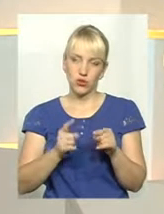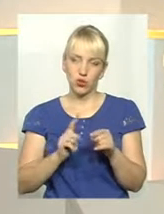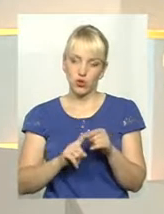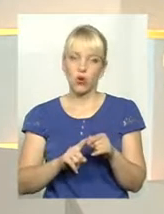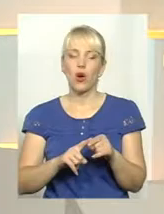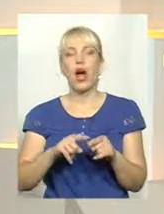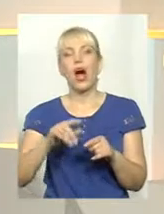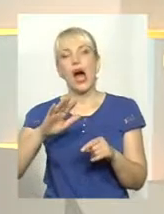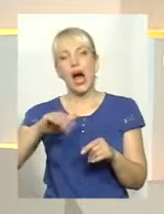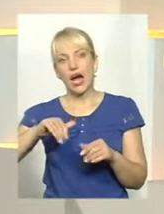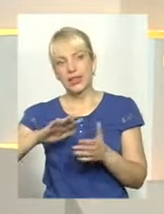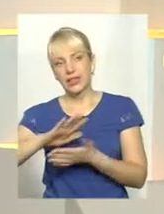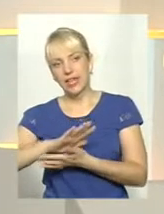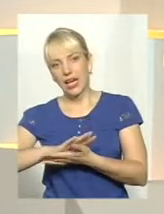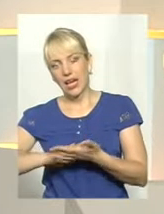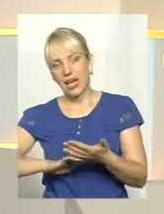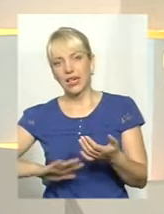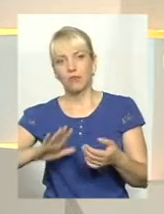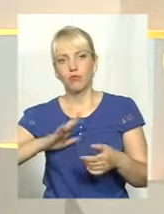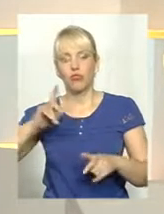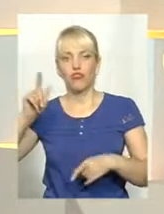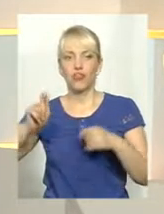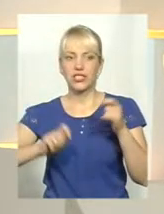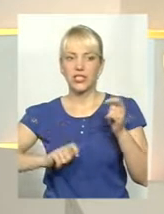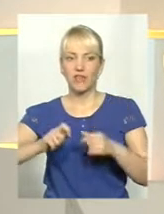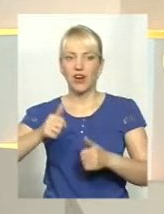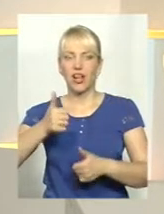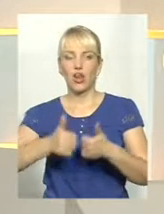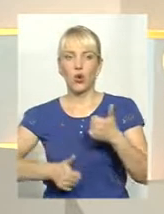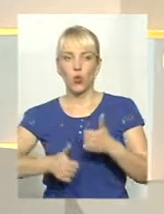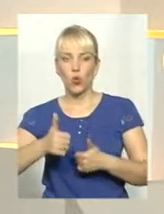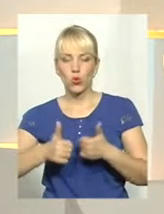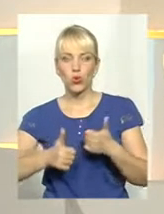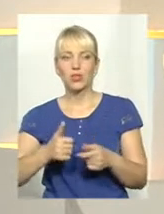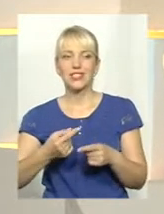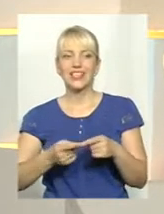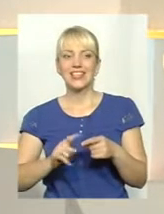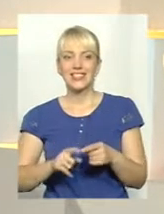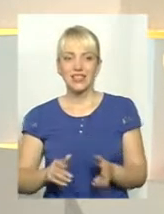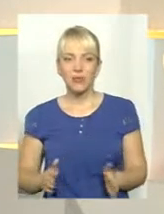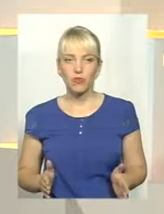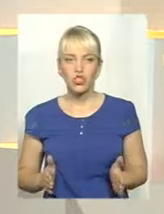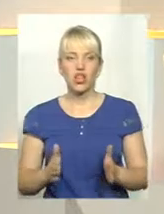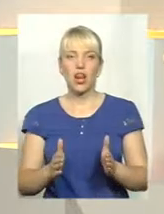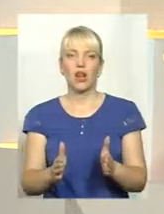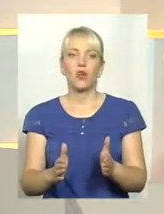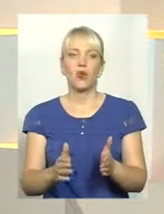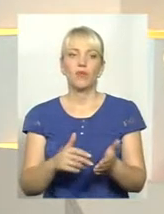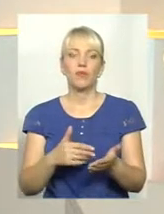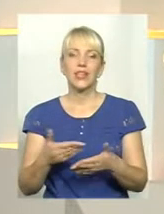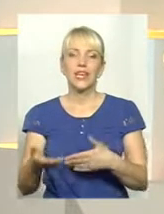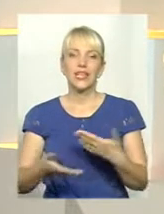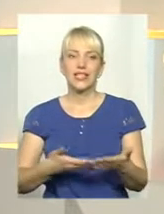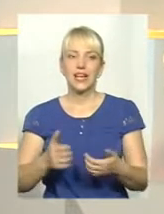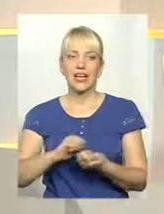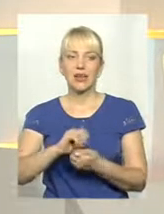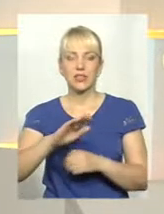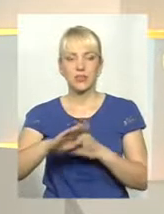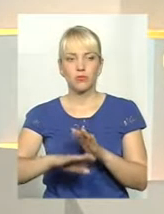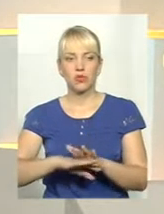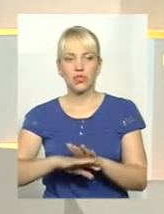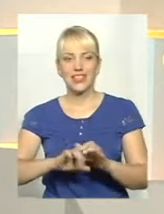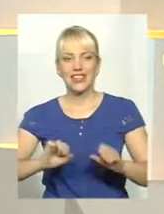область. У нас, власне, туристичний бренд Львова, Львів став, ну, починав, так, можна